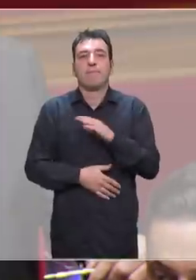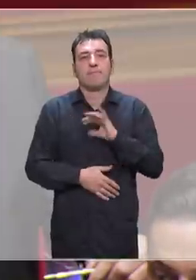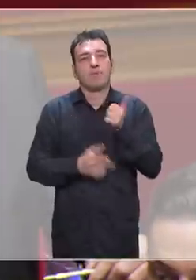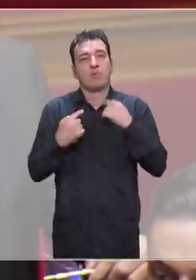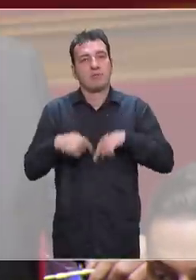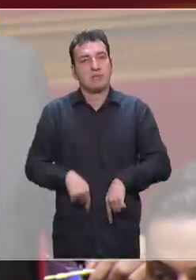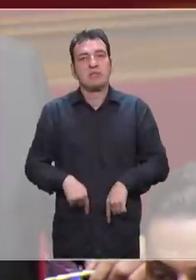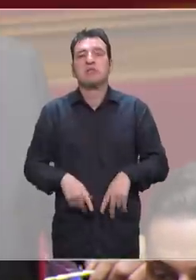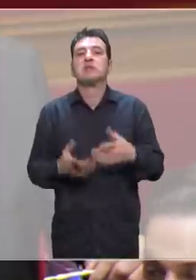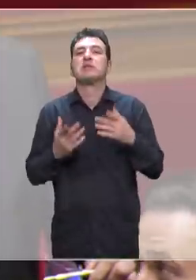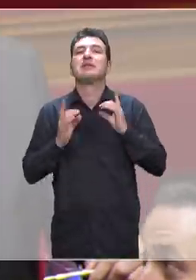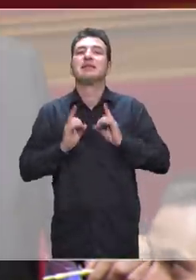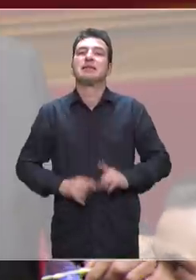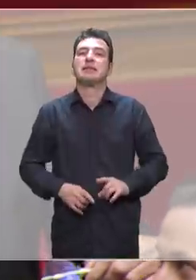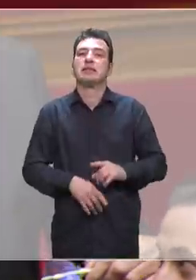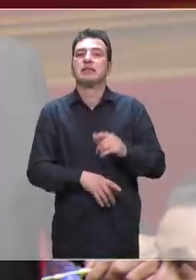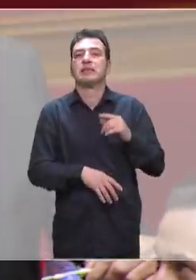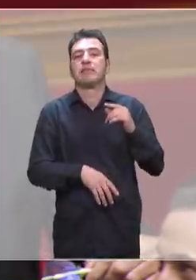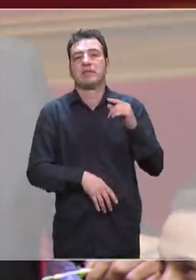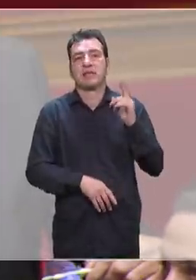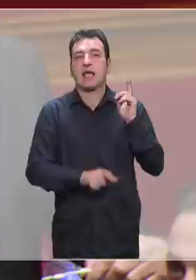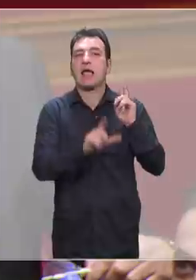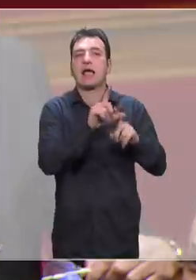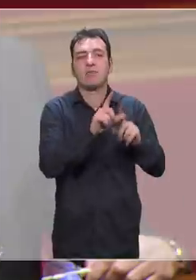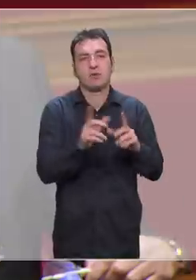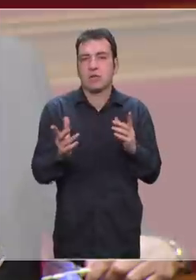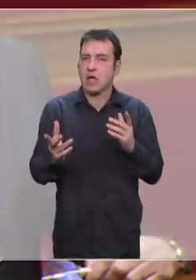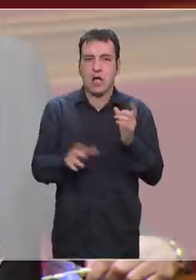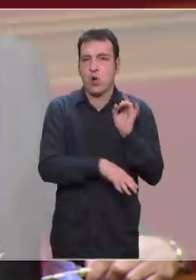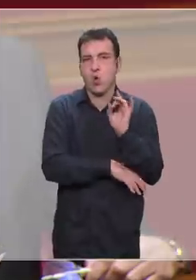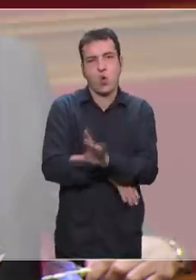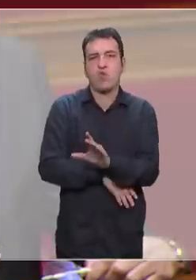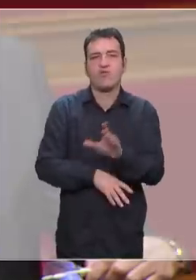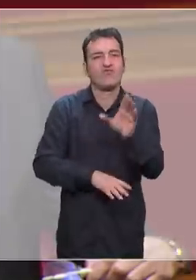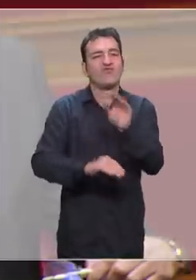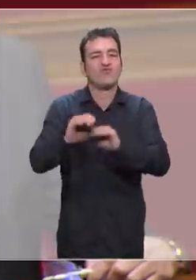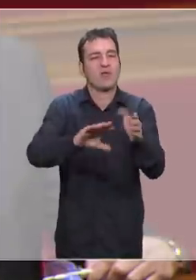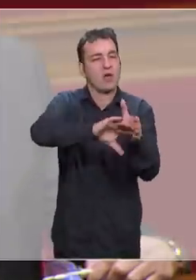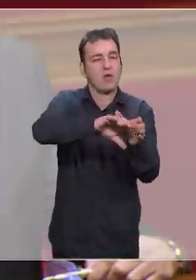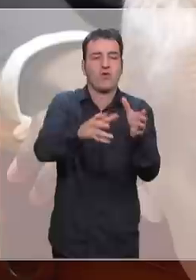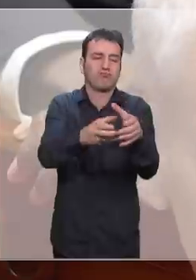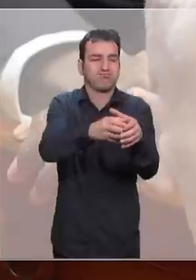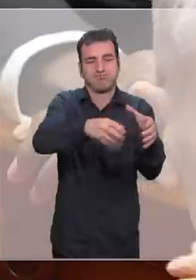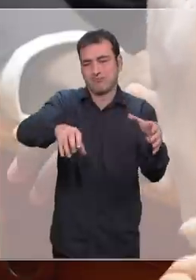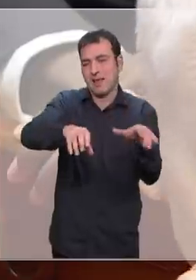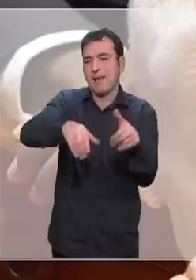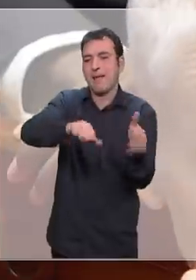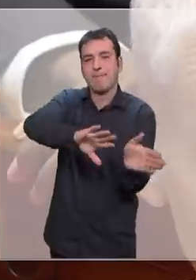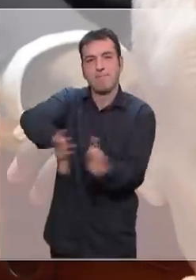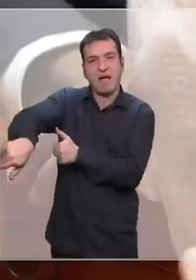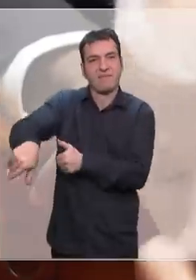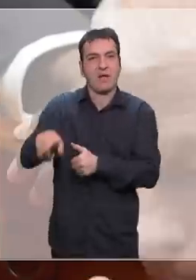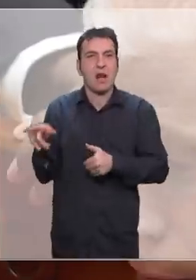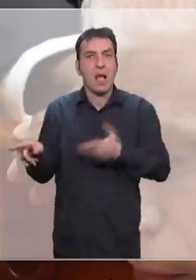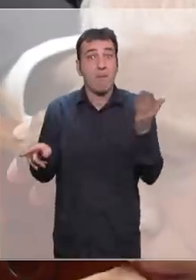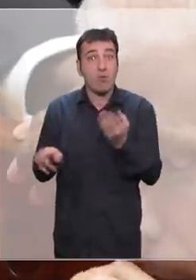députés républicains n'acceptent pas la mise au ban d'une partie de nos soignants au moment où on a le plus besoin d'eux. C'est